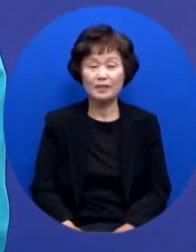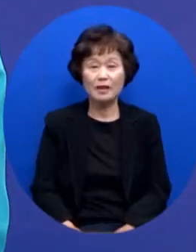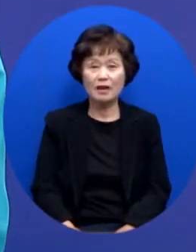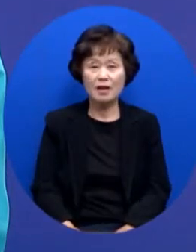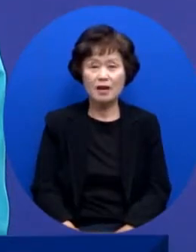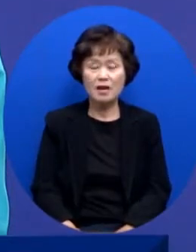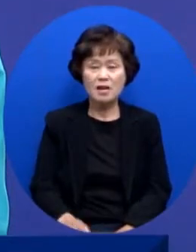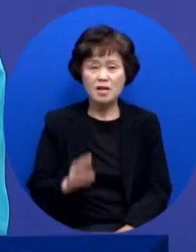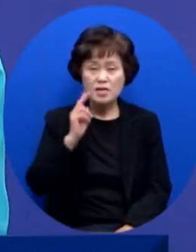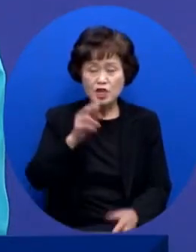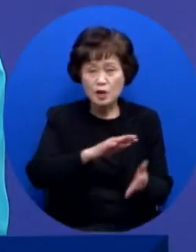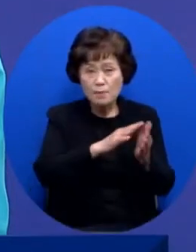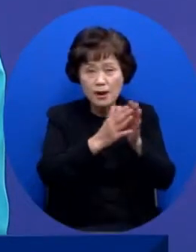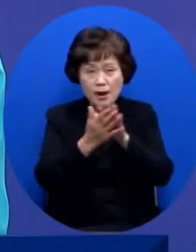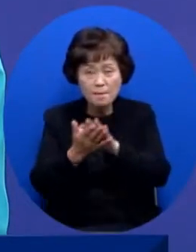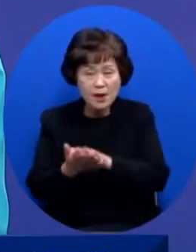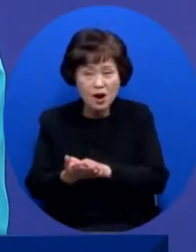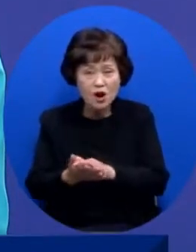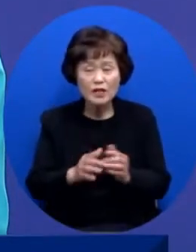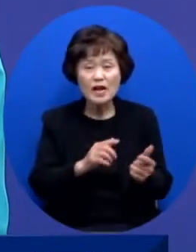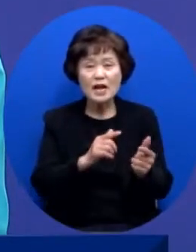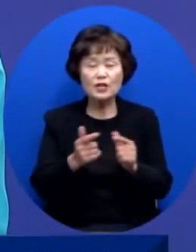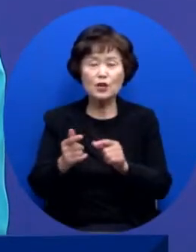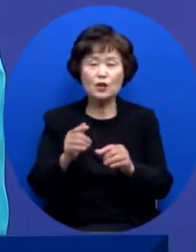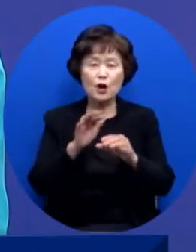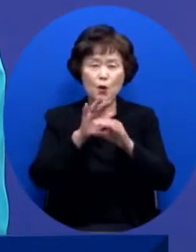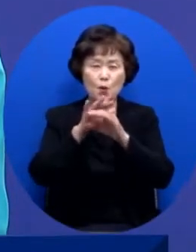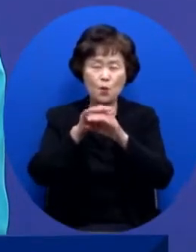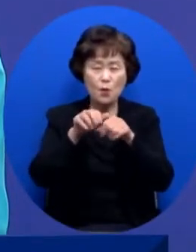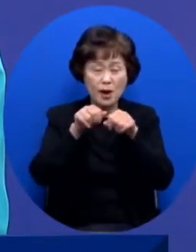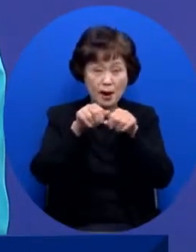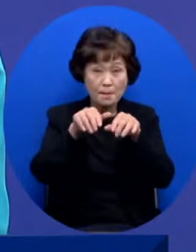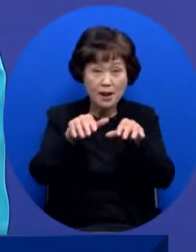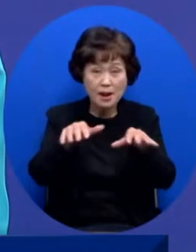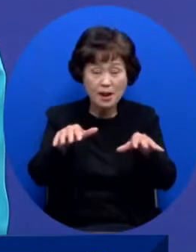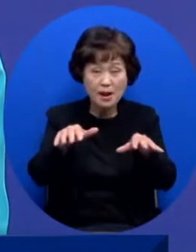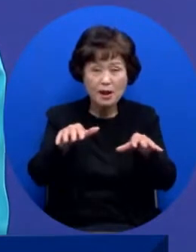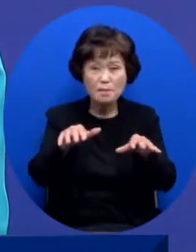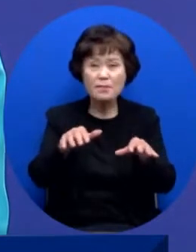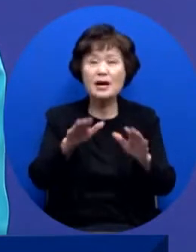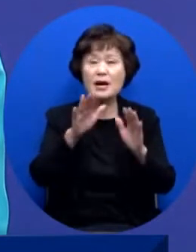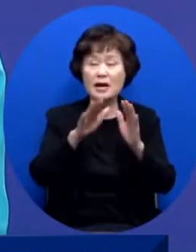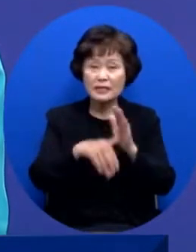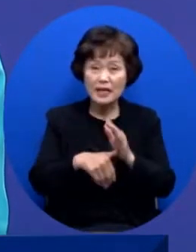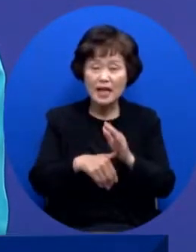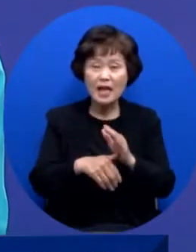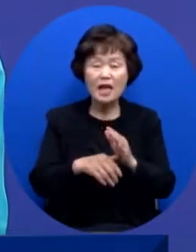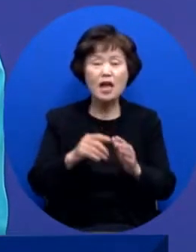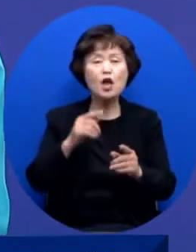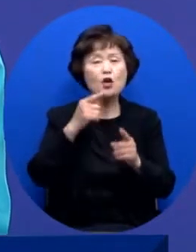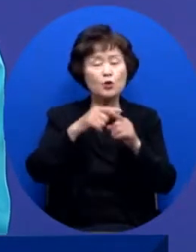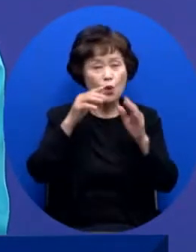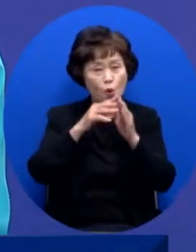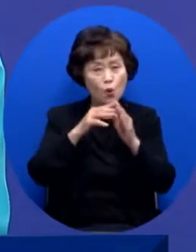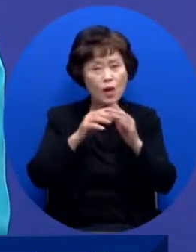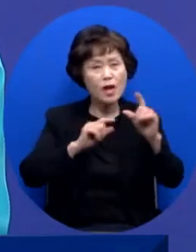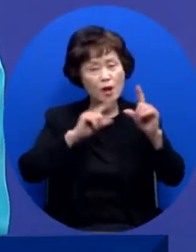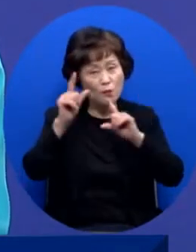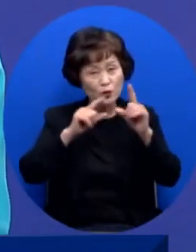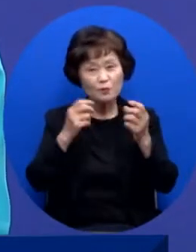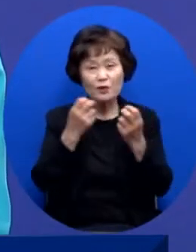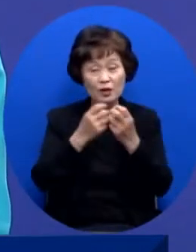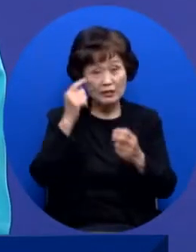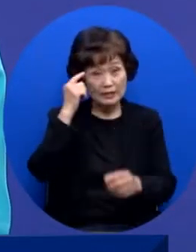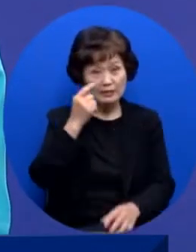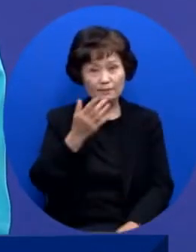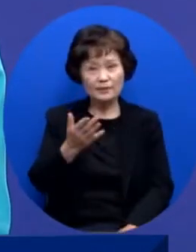급격한 사회 변화와 팬데믹 상황에 발맞춰 목회 현장에서는 새로운 아이디어와 시도들이 이어지고 있습니다. 한국교회가